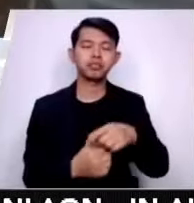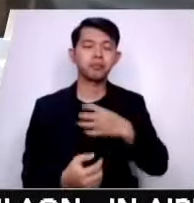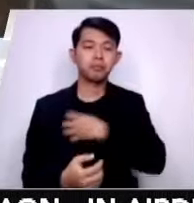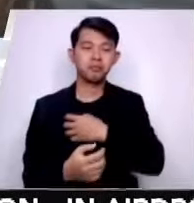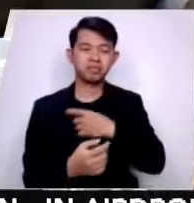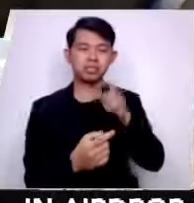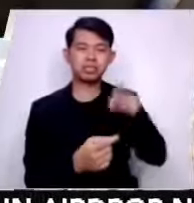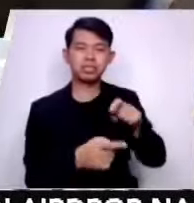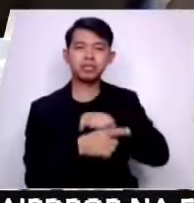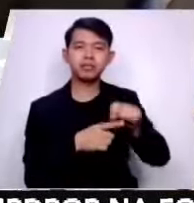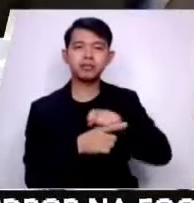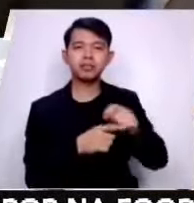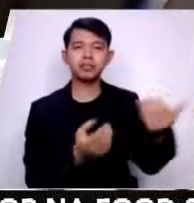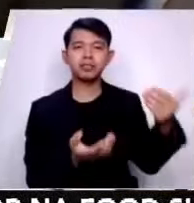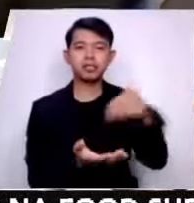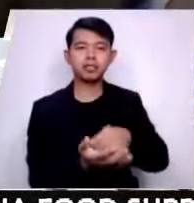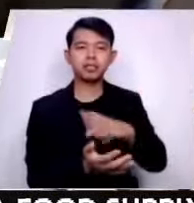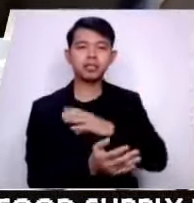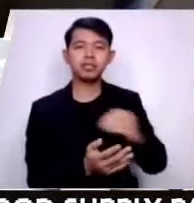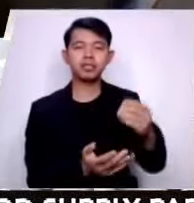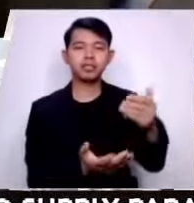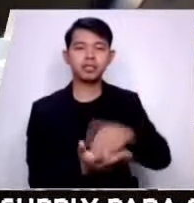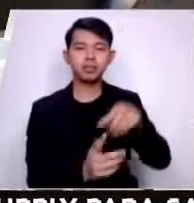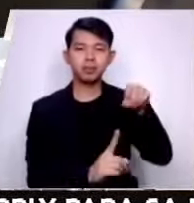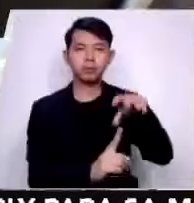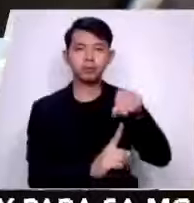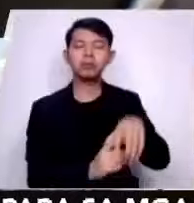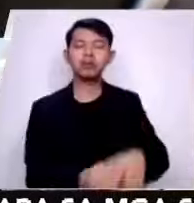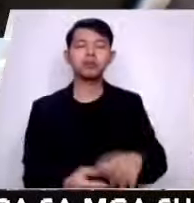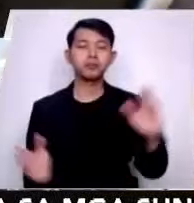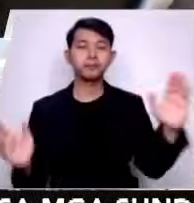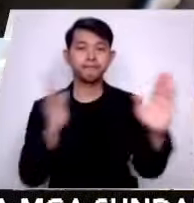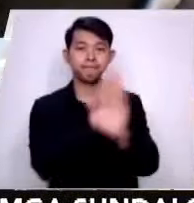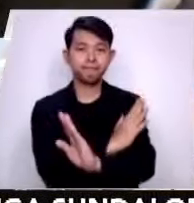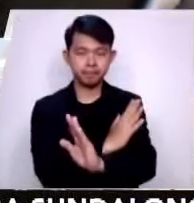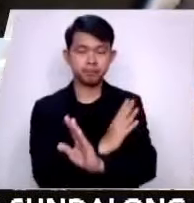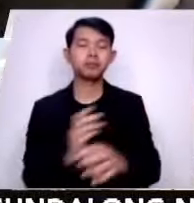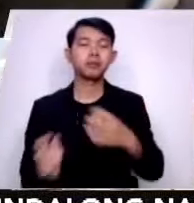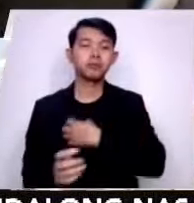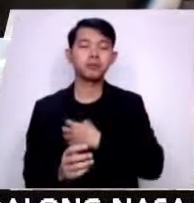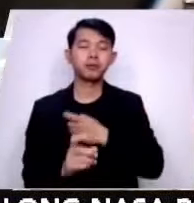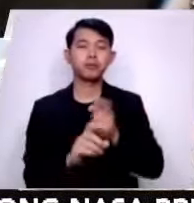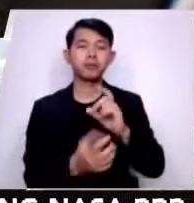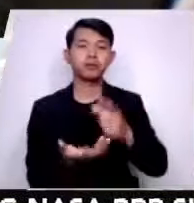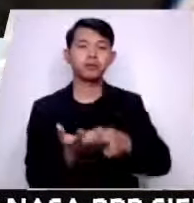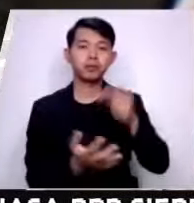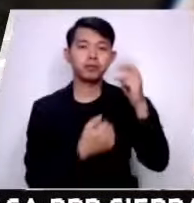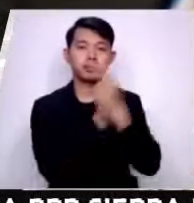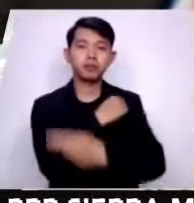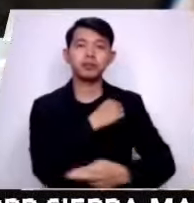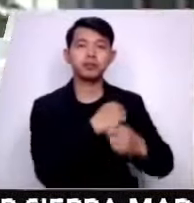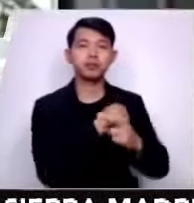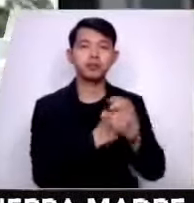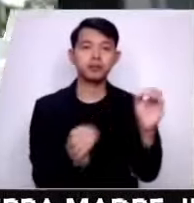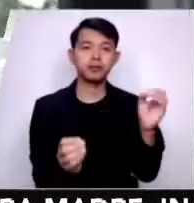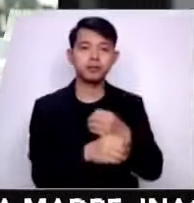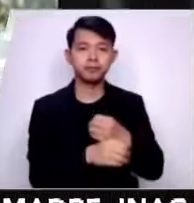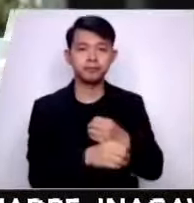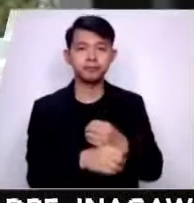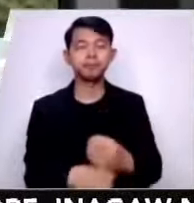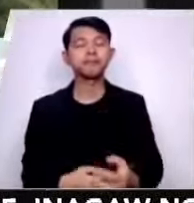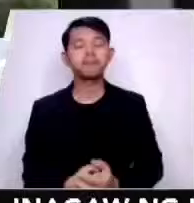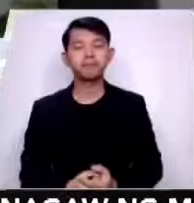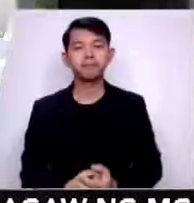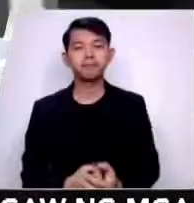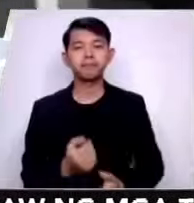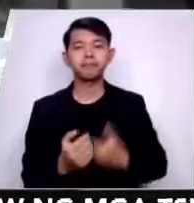reorientation. Pinalitan sila ng mga pulis na mula naman sa Tarlac Police Regional Office. Samantala, nakatakdang iapela ni